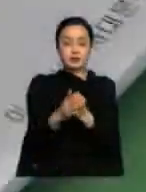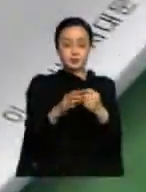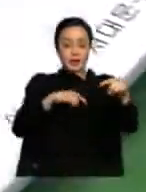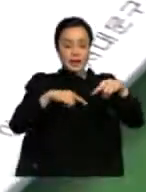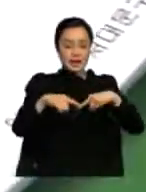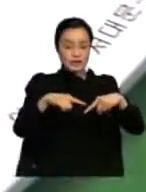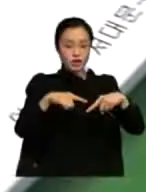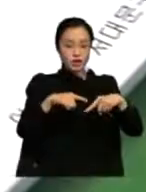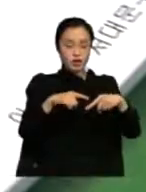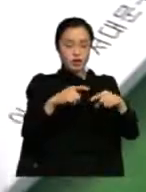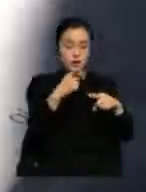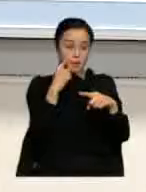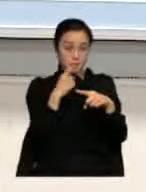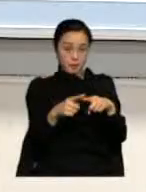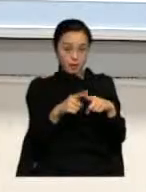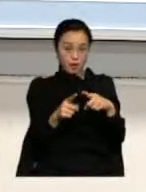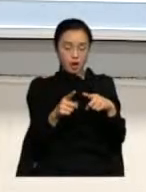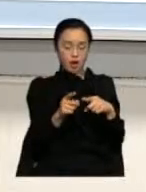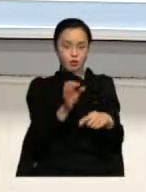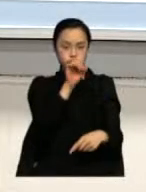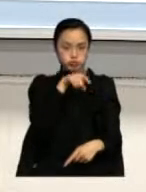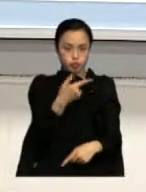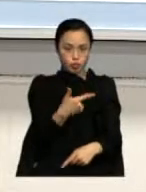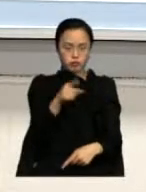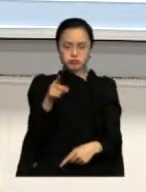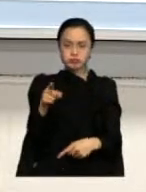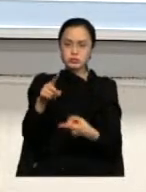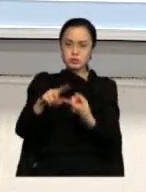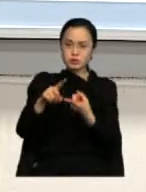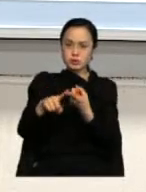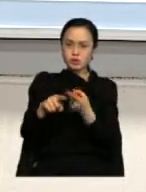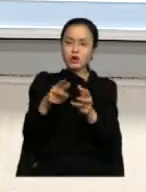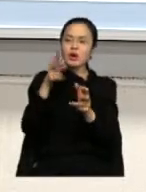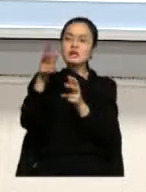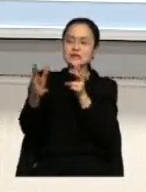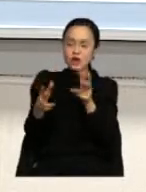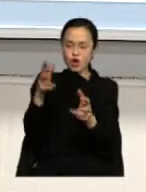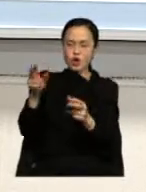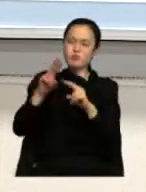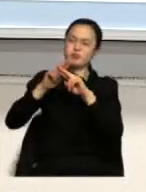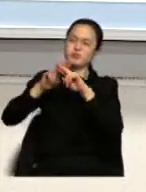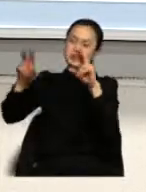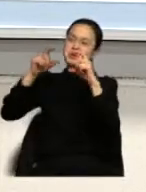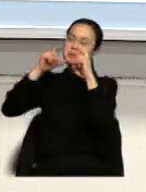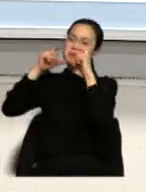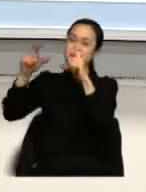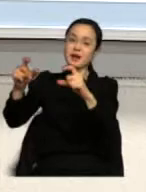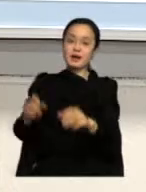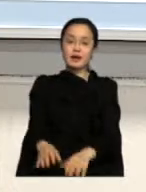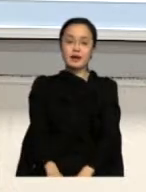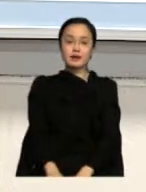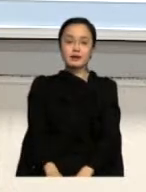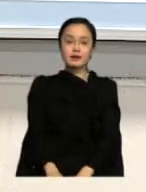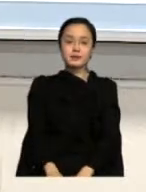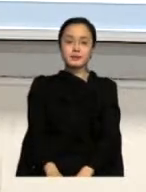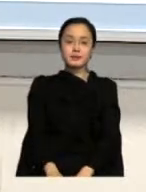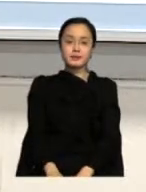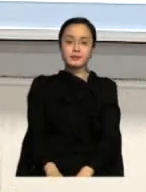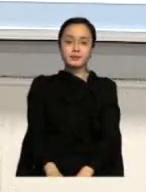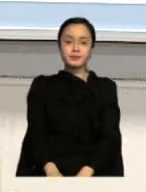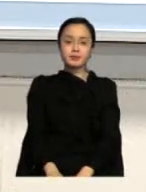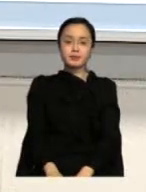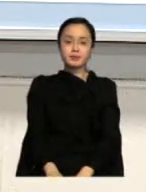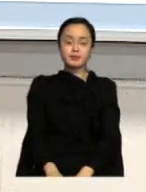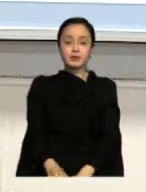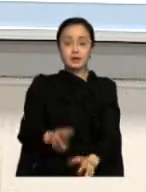논의하겠다 는 입장입니다 지난 바람 18 자로 같이 소 되면서 산지 복구 명 영이 동시에 나갔습니다